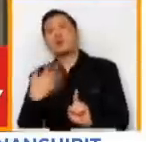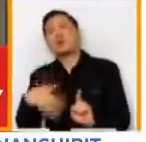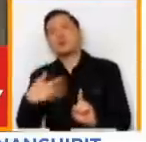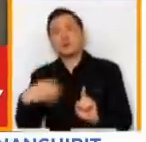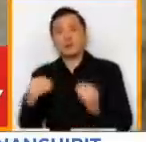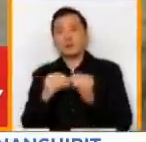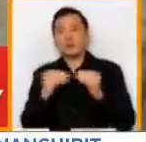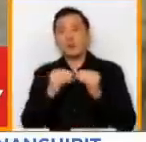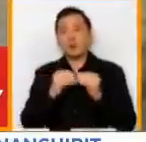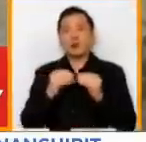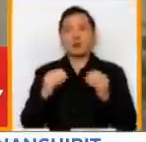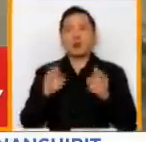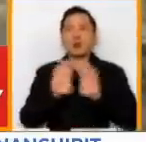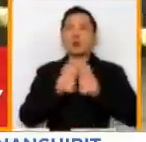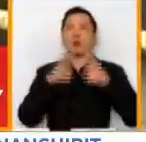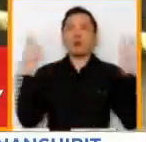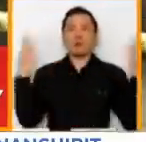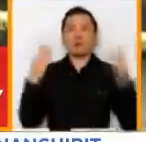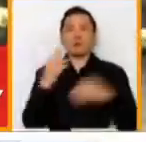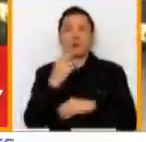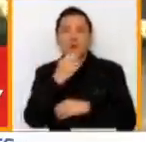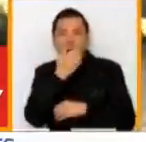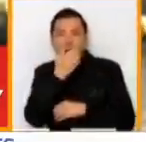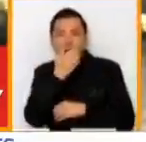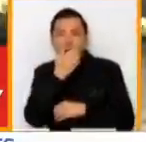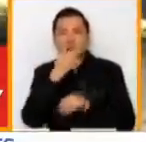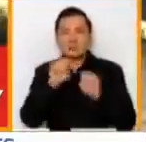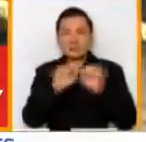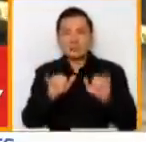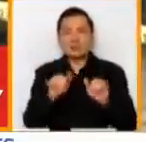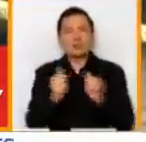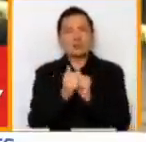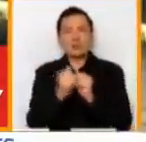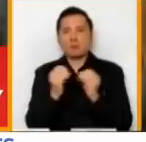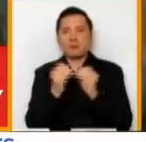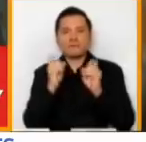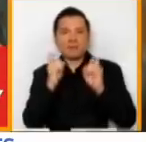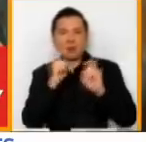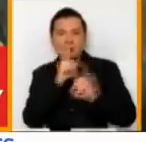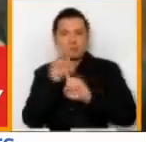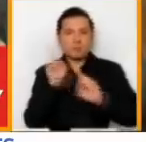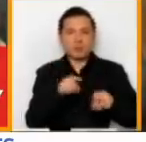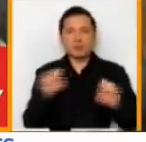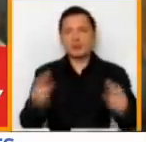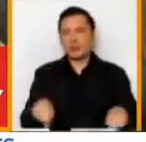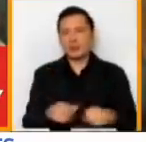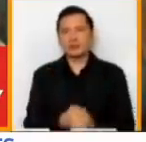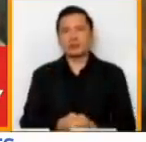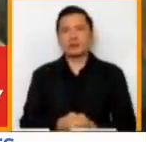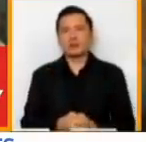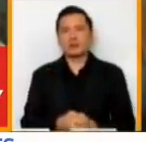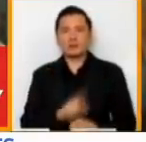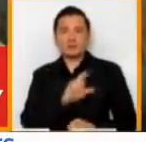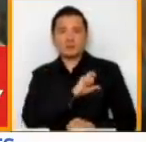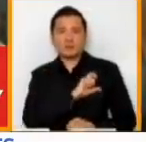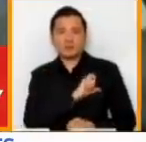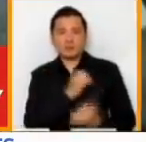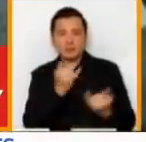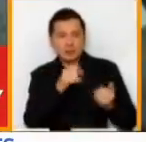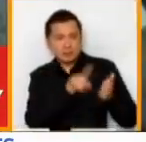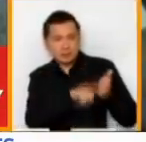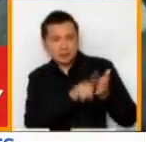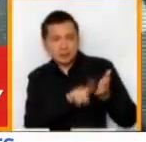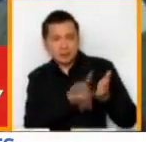communication system para mas mapabilis ang pagresponde. Samantala, pinaalalahanan naman ng pulisya ang mga kandidato